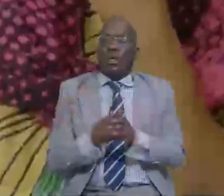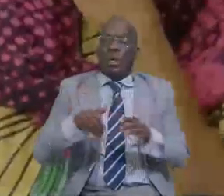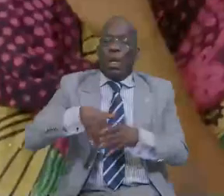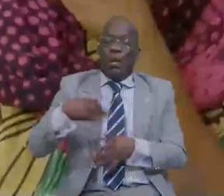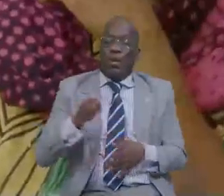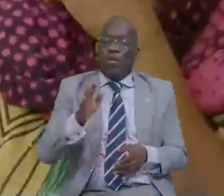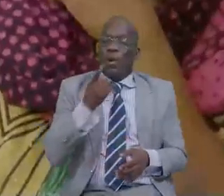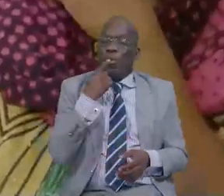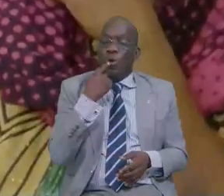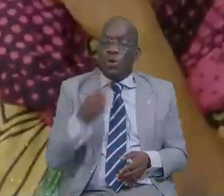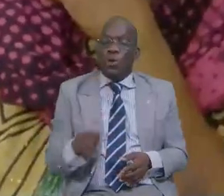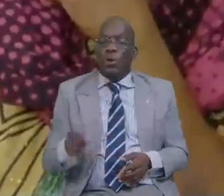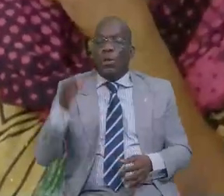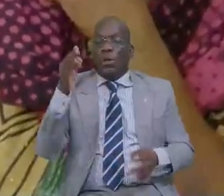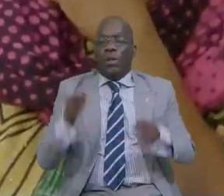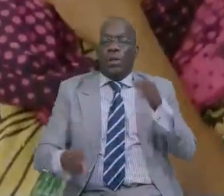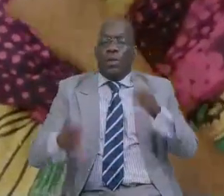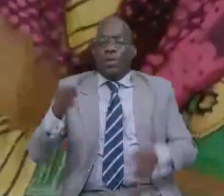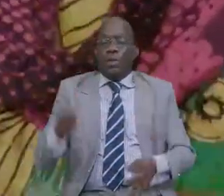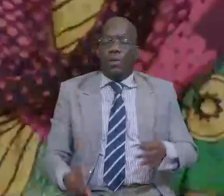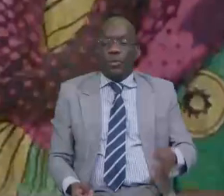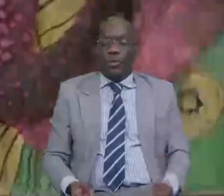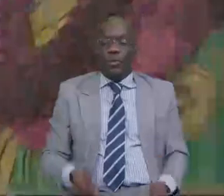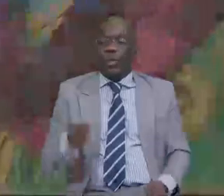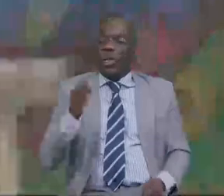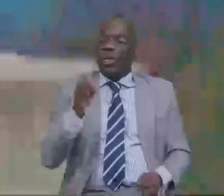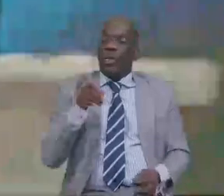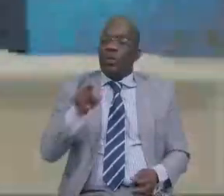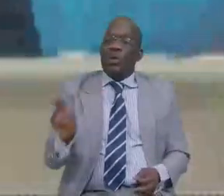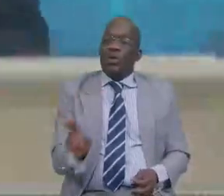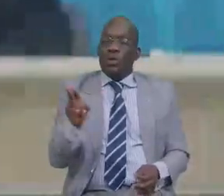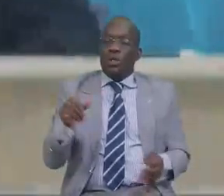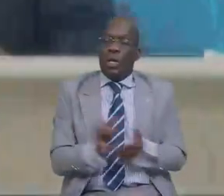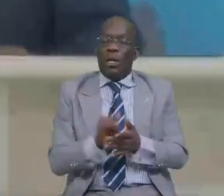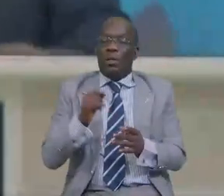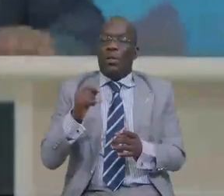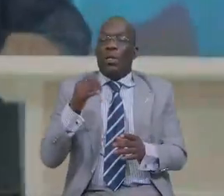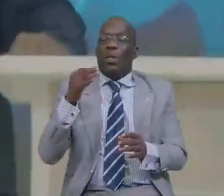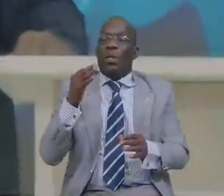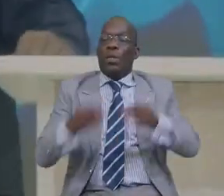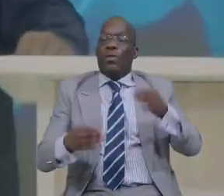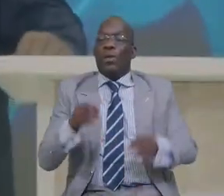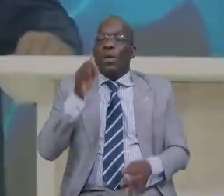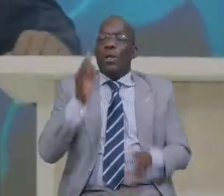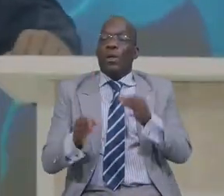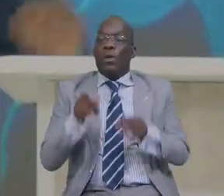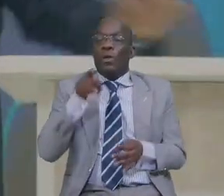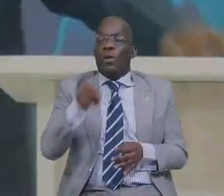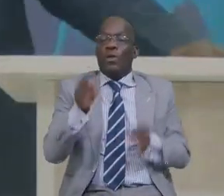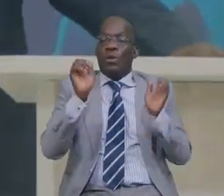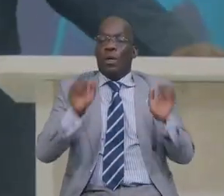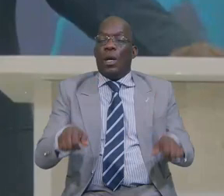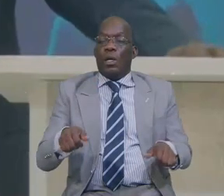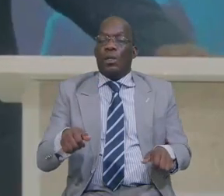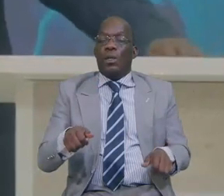Amen. Amen. Comme tu utilises si, tu peux